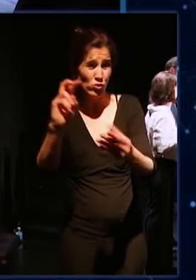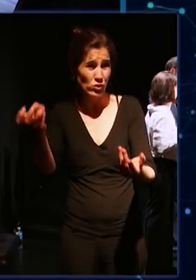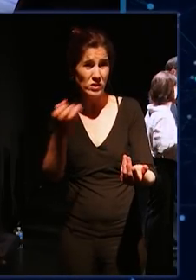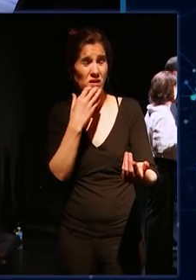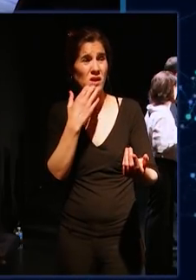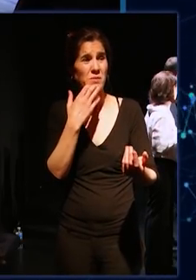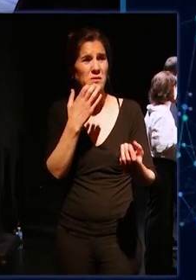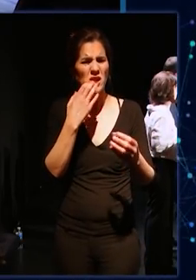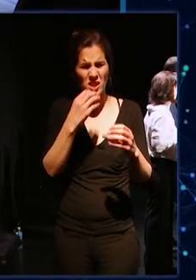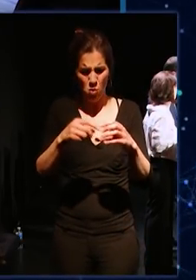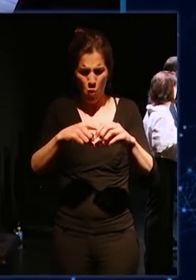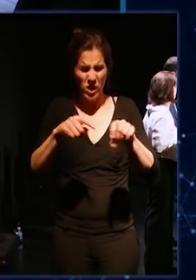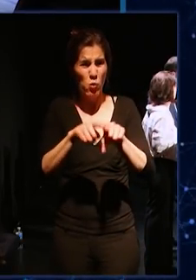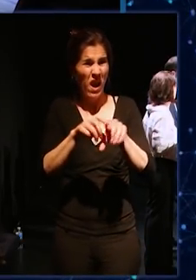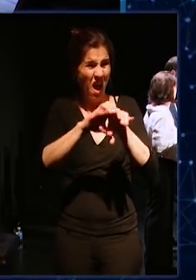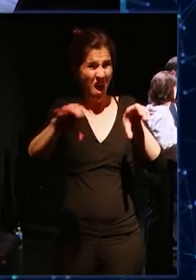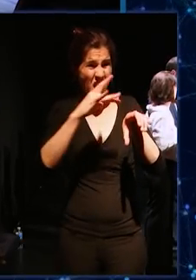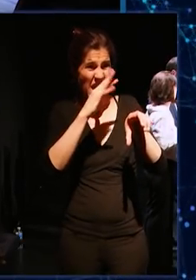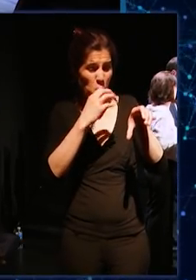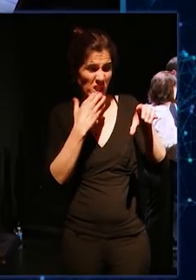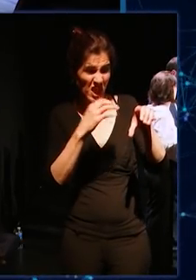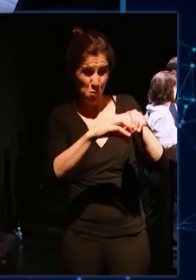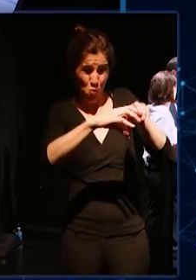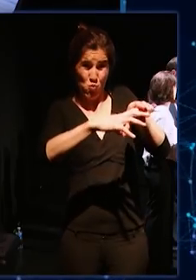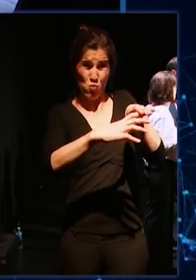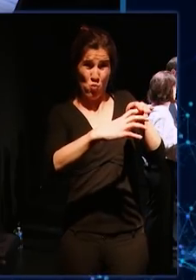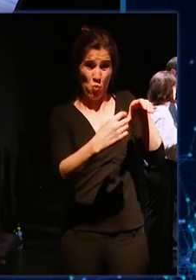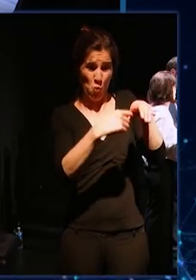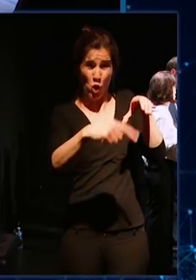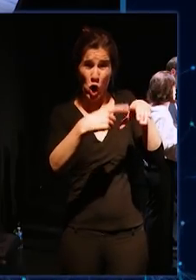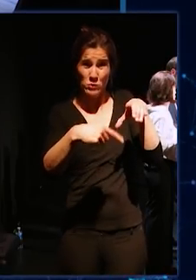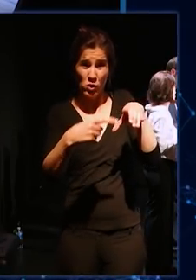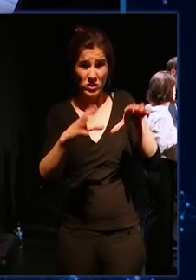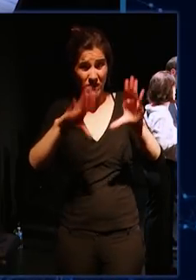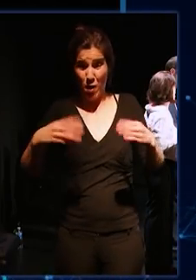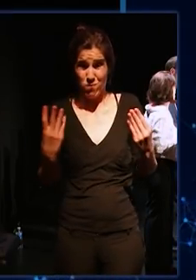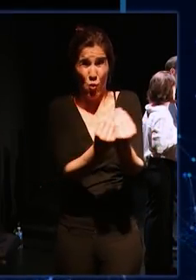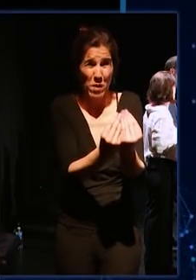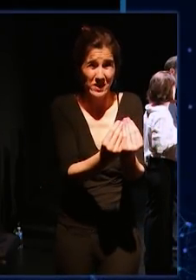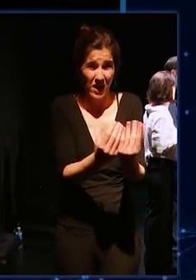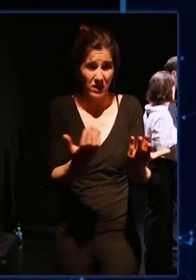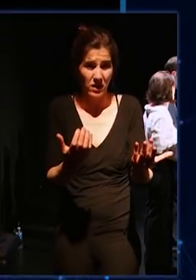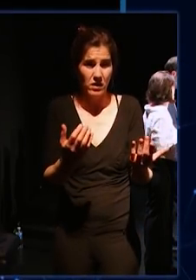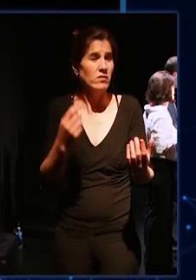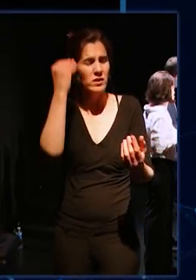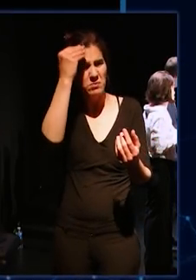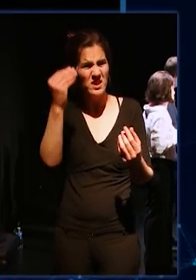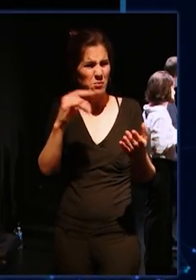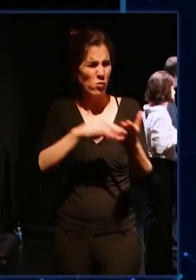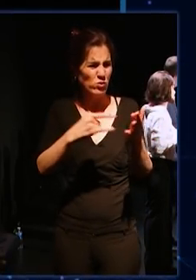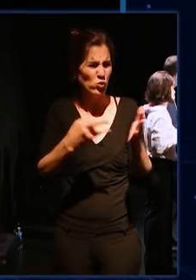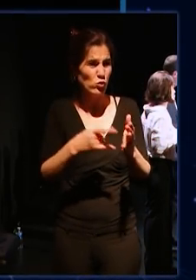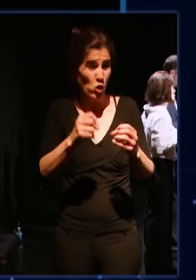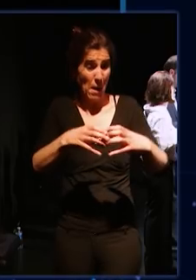Com més gros és el broc, més aigua hi va i al final acaba també col·lapsat. Entenem que no és la solució anar